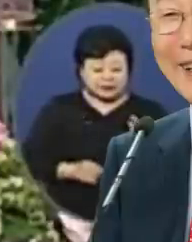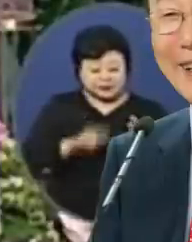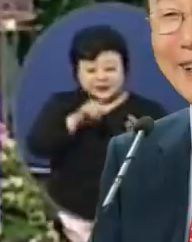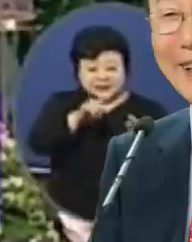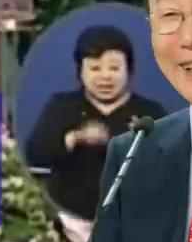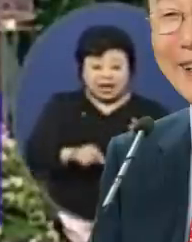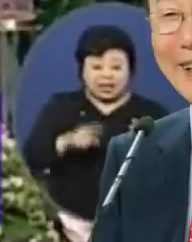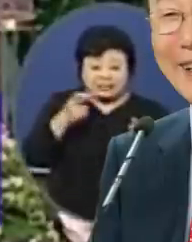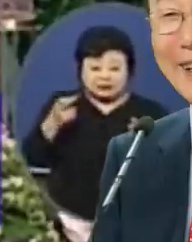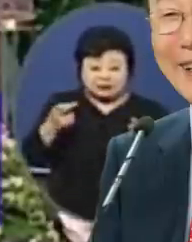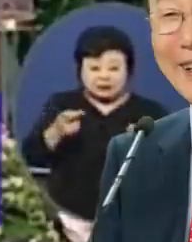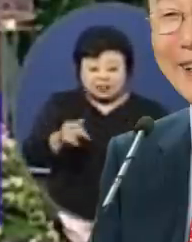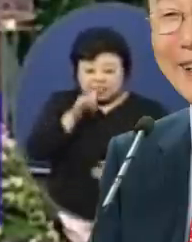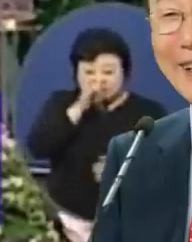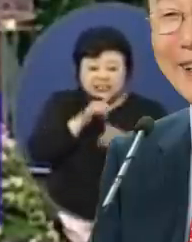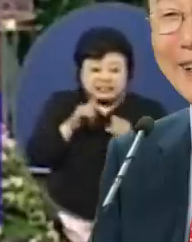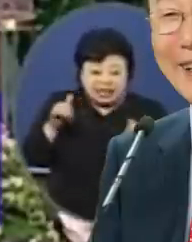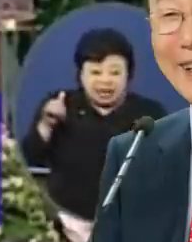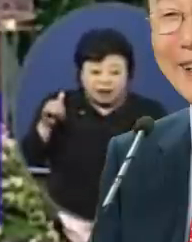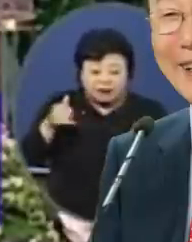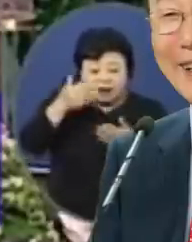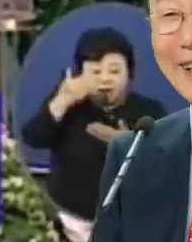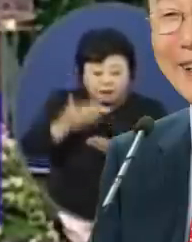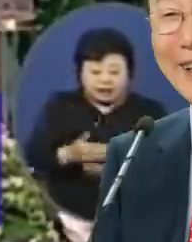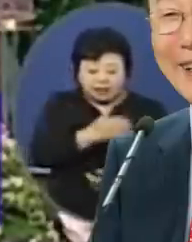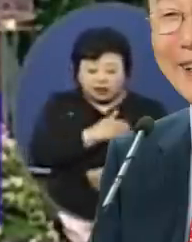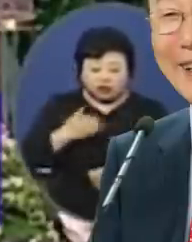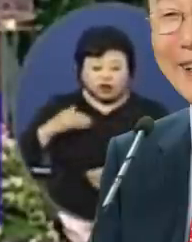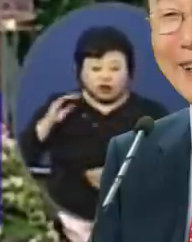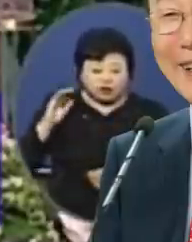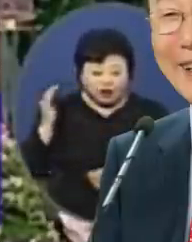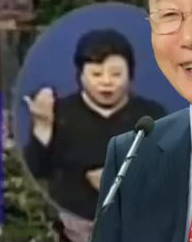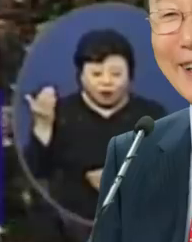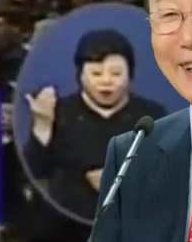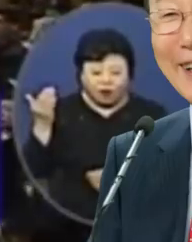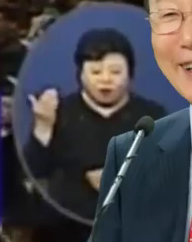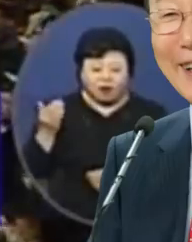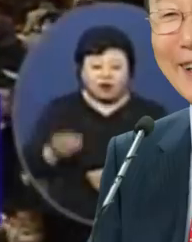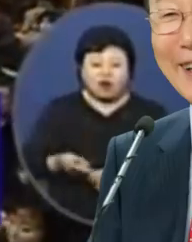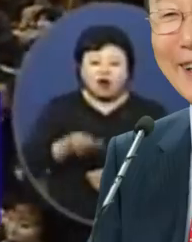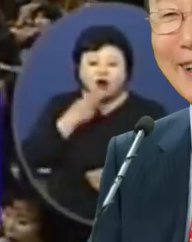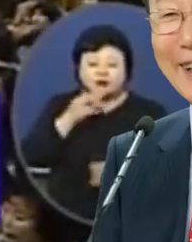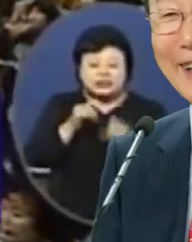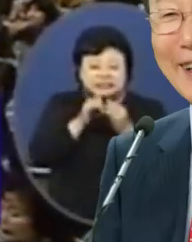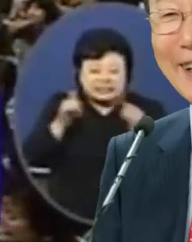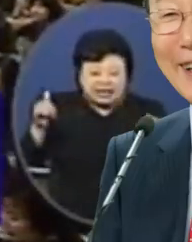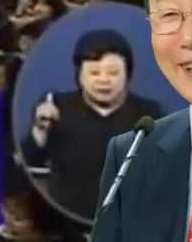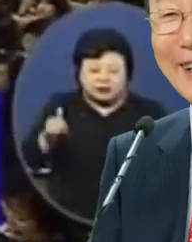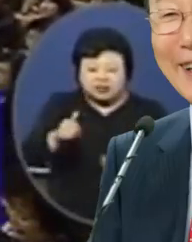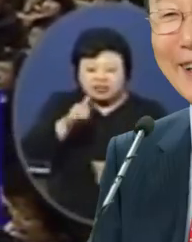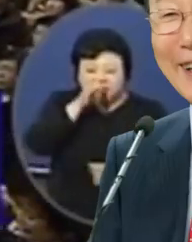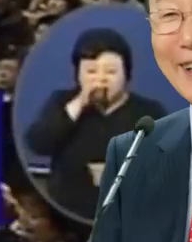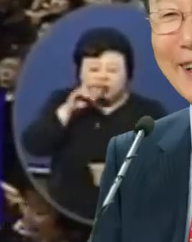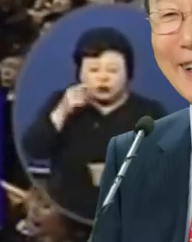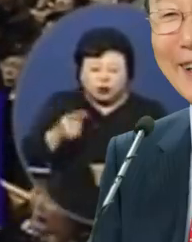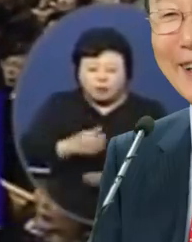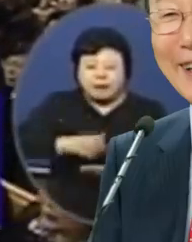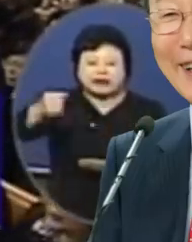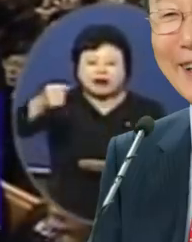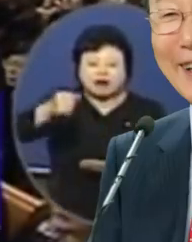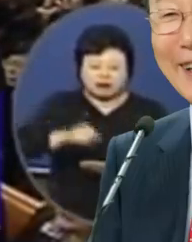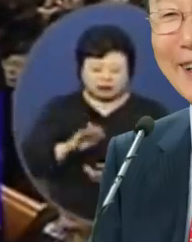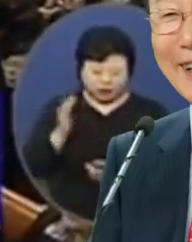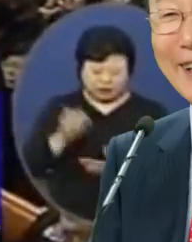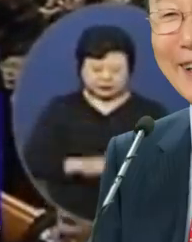무릇 있는 자는 받아 넉넉하게 되되 없는 자는 그 있는 것도